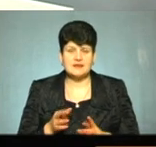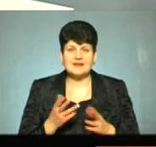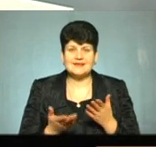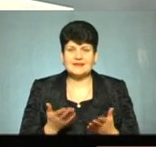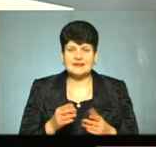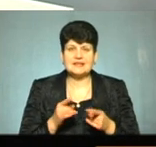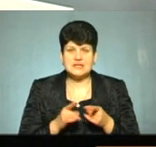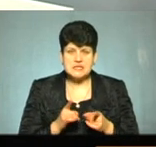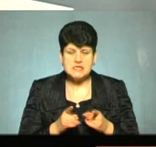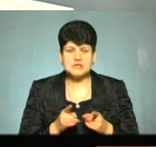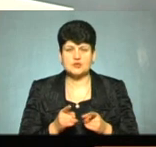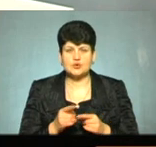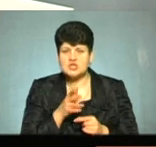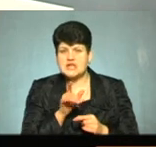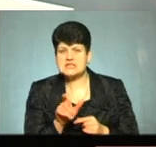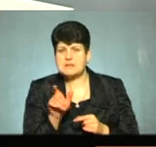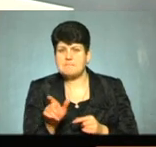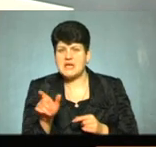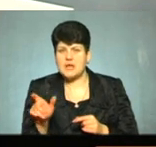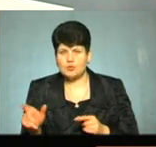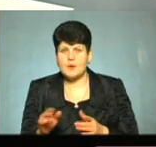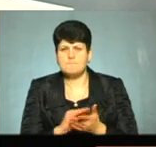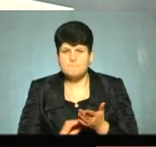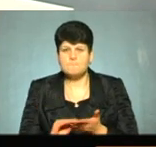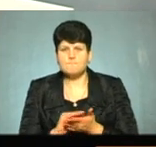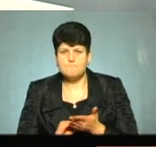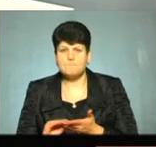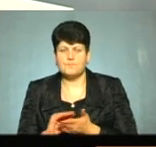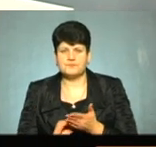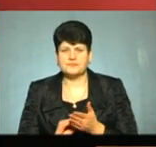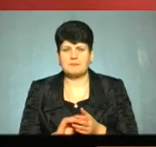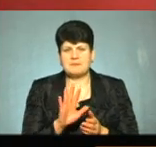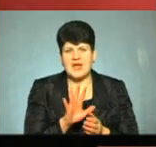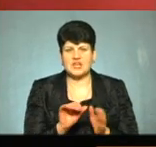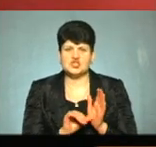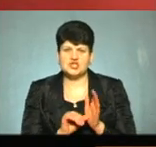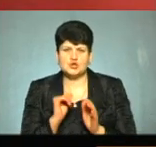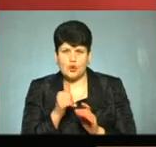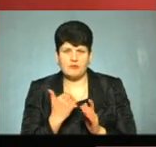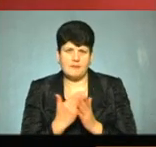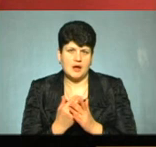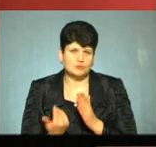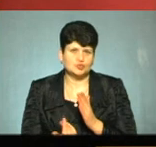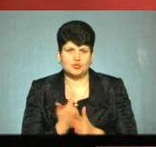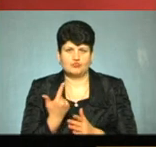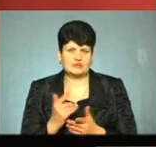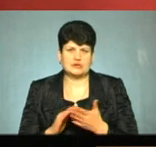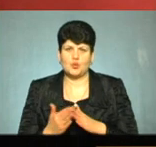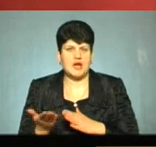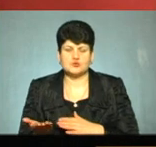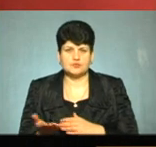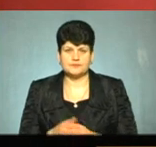кажете, які дійсно з певним періодом часу повторюються. Тобто через кожних там 5-6 років ми маємо таку